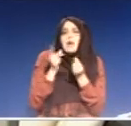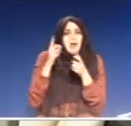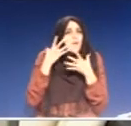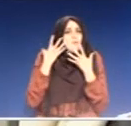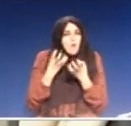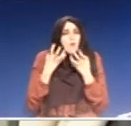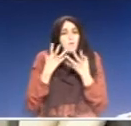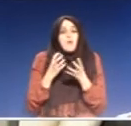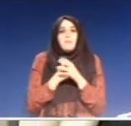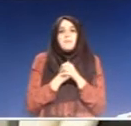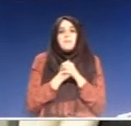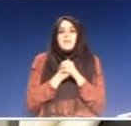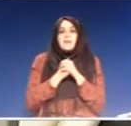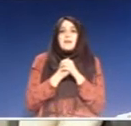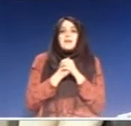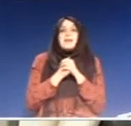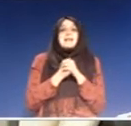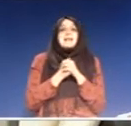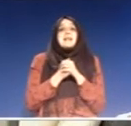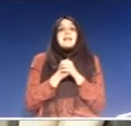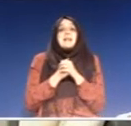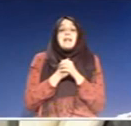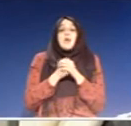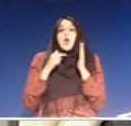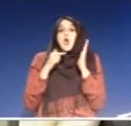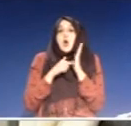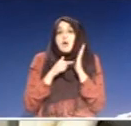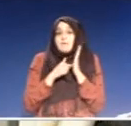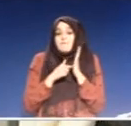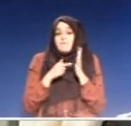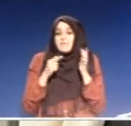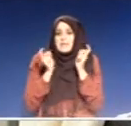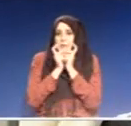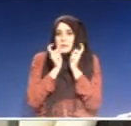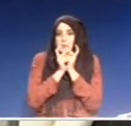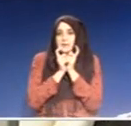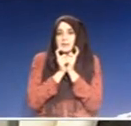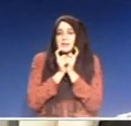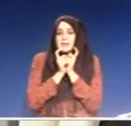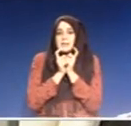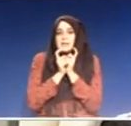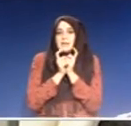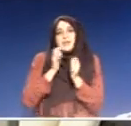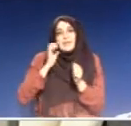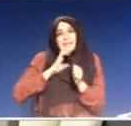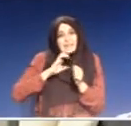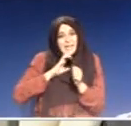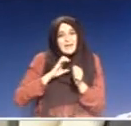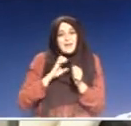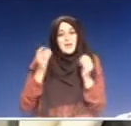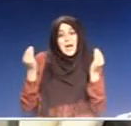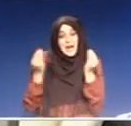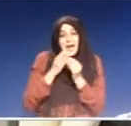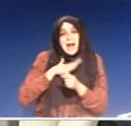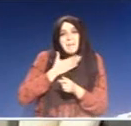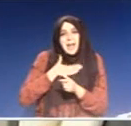مرارا ونؤكد أن النزاع إذا وقع نرجو أن يحل بطريقة ودية. أنا